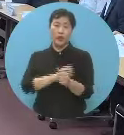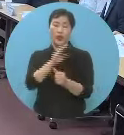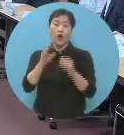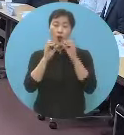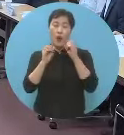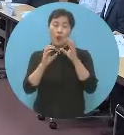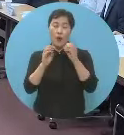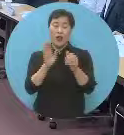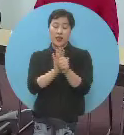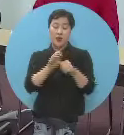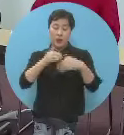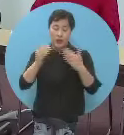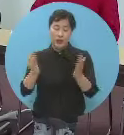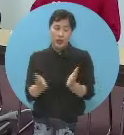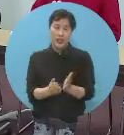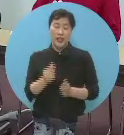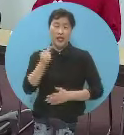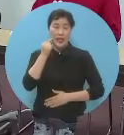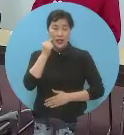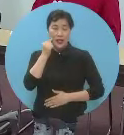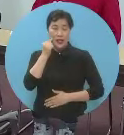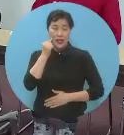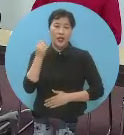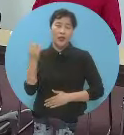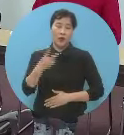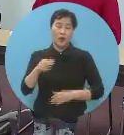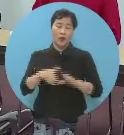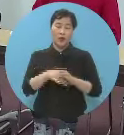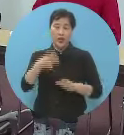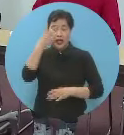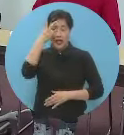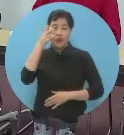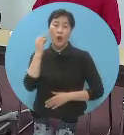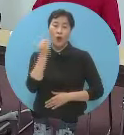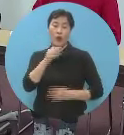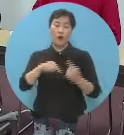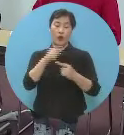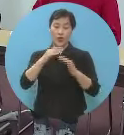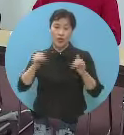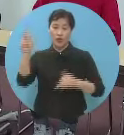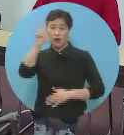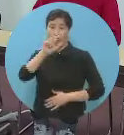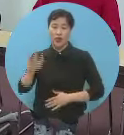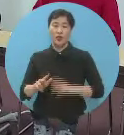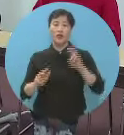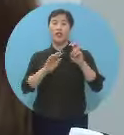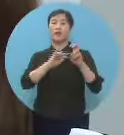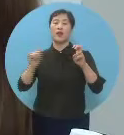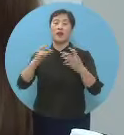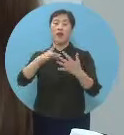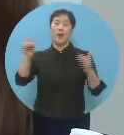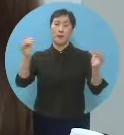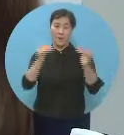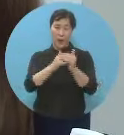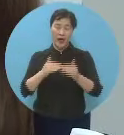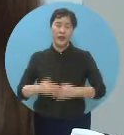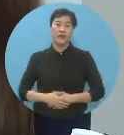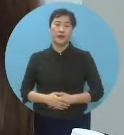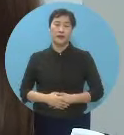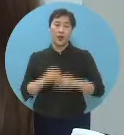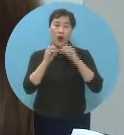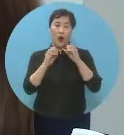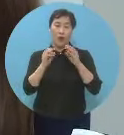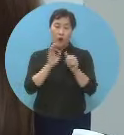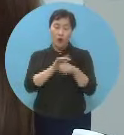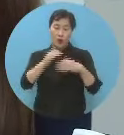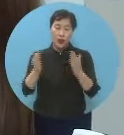전남국제수묵비엔날레를 홍보할 응원단은 인기 블로그와 문화예술 블로그 운영자로 전국에서 20명이 선발됐습니다.